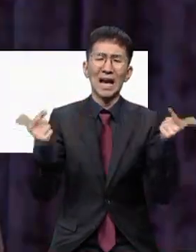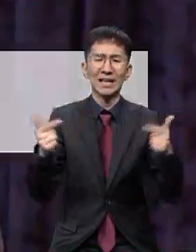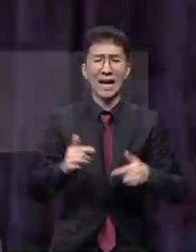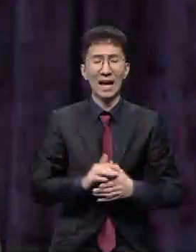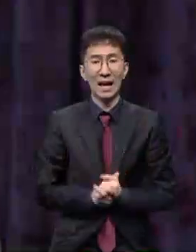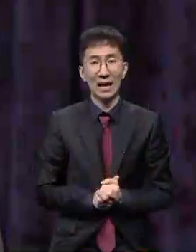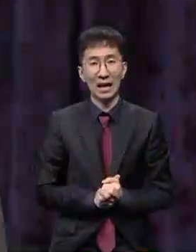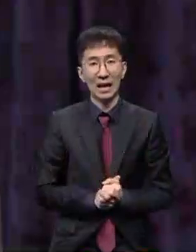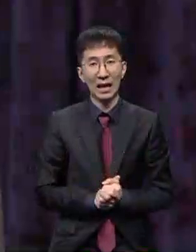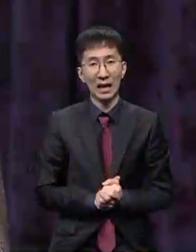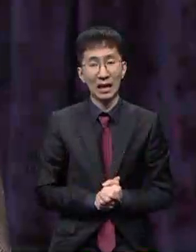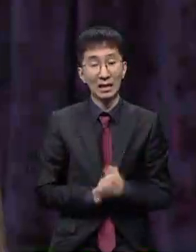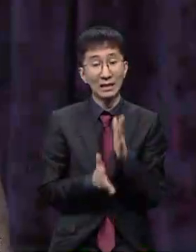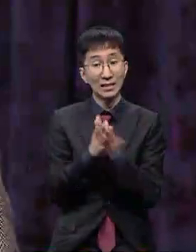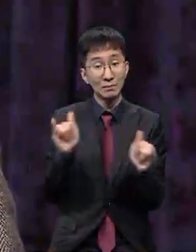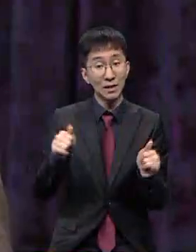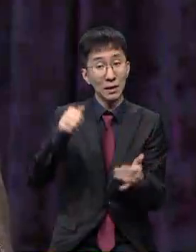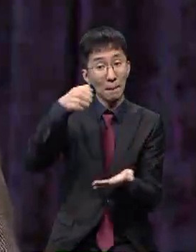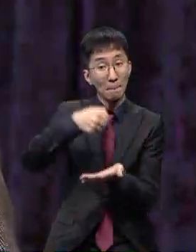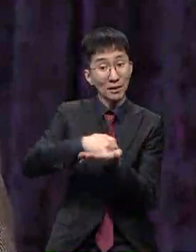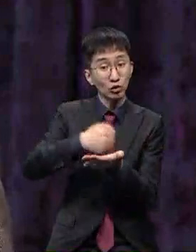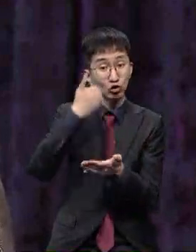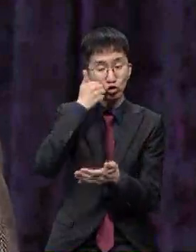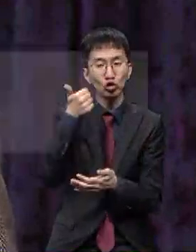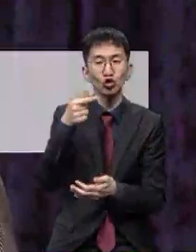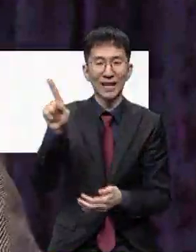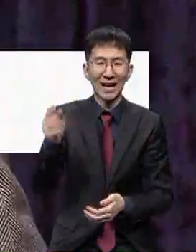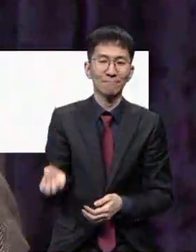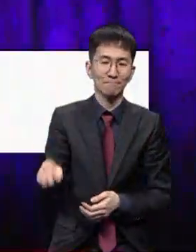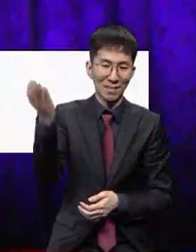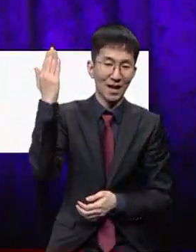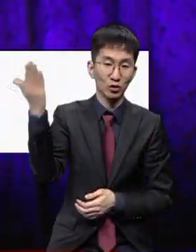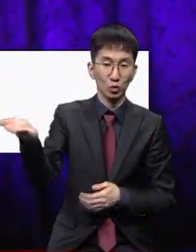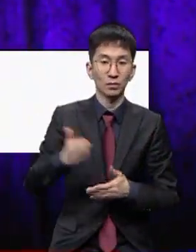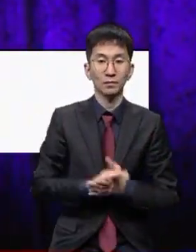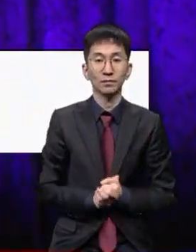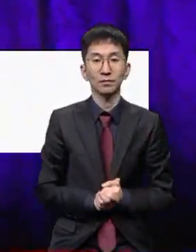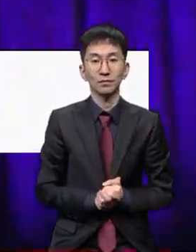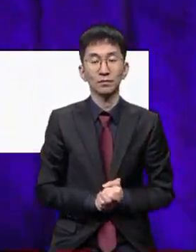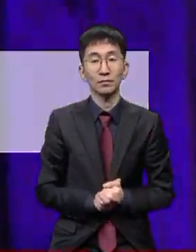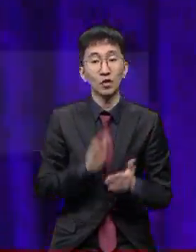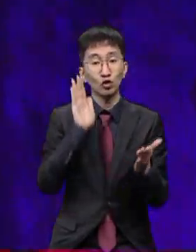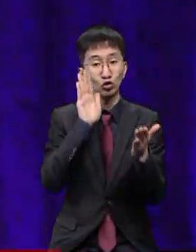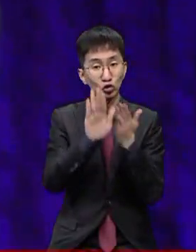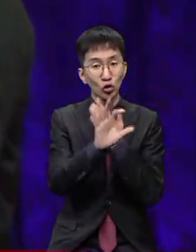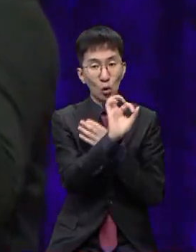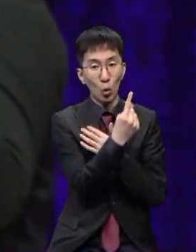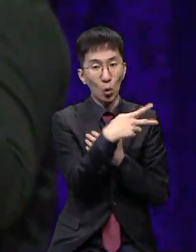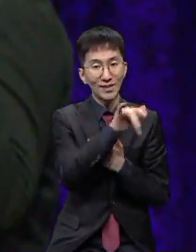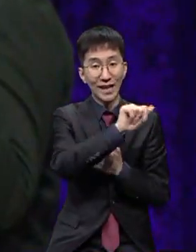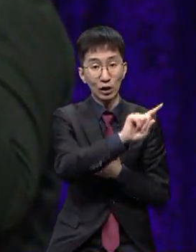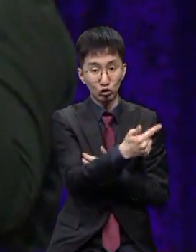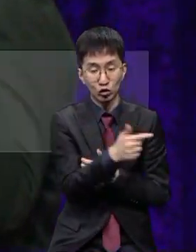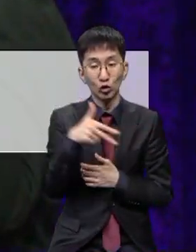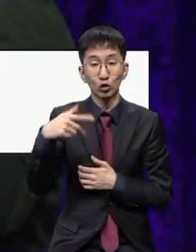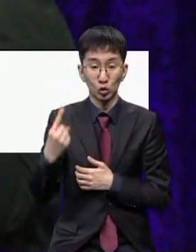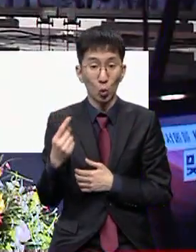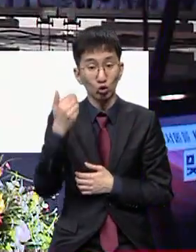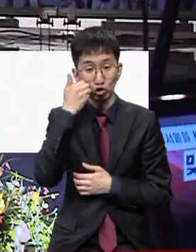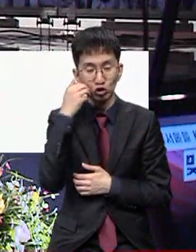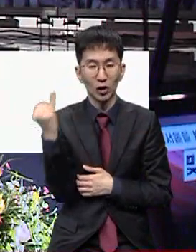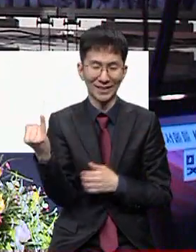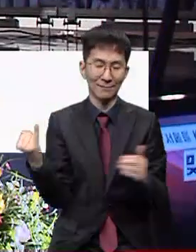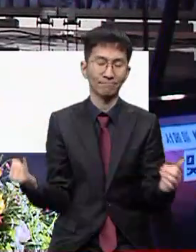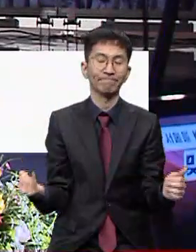겁니다. 시민 판정단은 나 후보의 손을 들었습니다. 2라운드에선 오세훈, 조은희 후보가 토론에